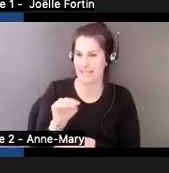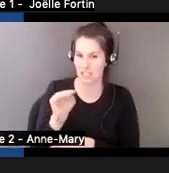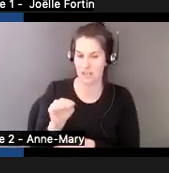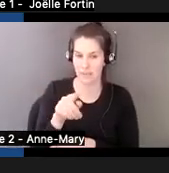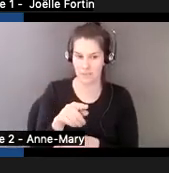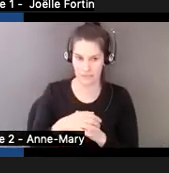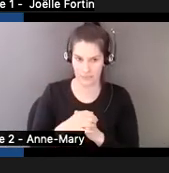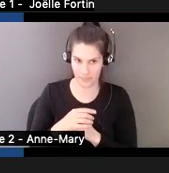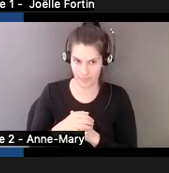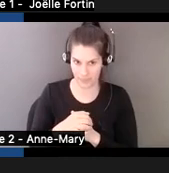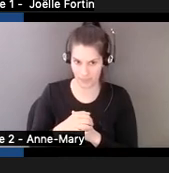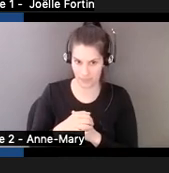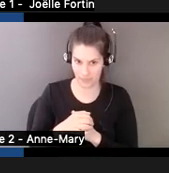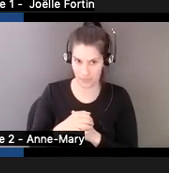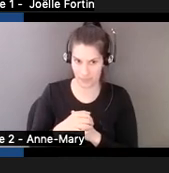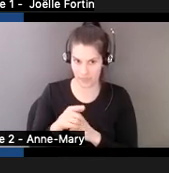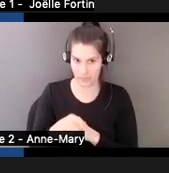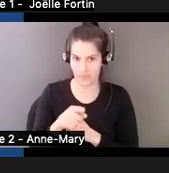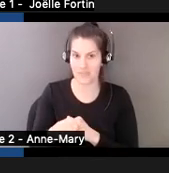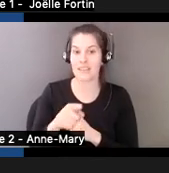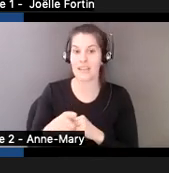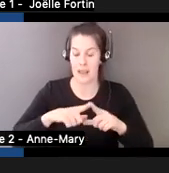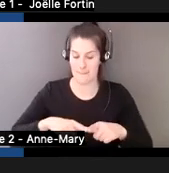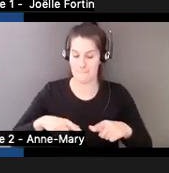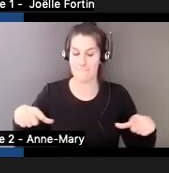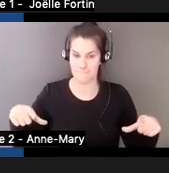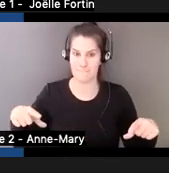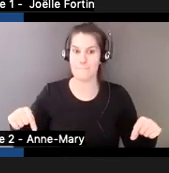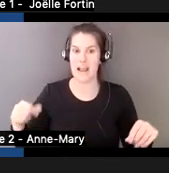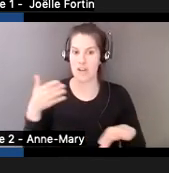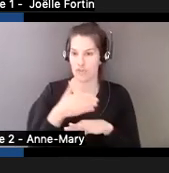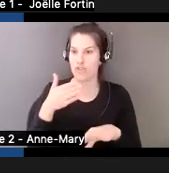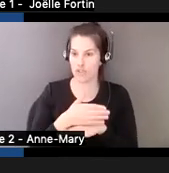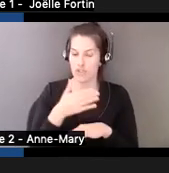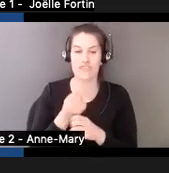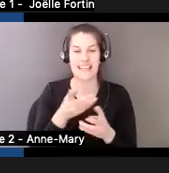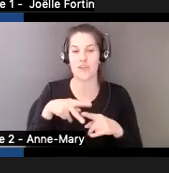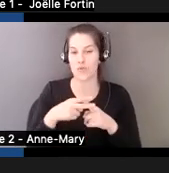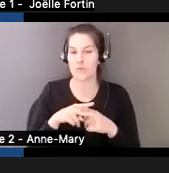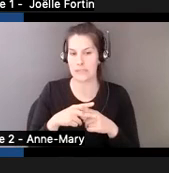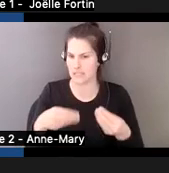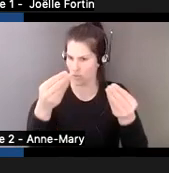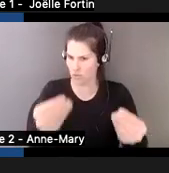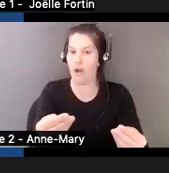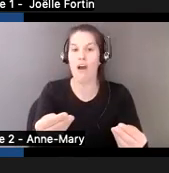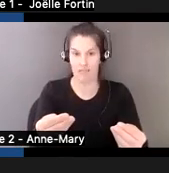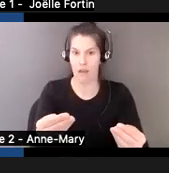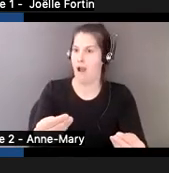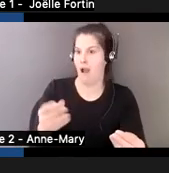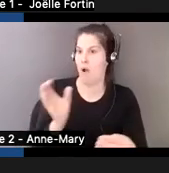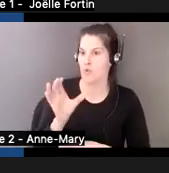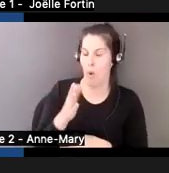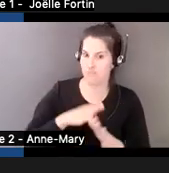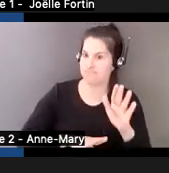Depuis qu'il a mis entre les mains une planche et quelques outils, Claude va beaucoup mieux. Malgré la maladie d'Alzheimer, la mémoire des gestes de